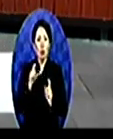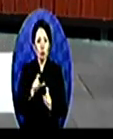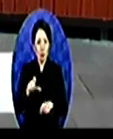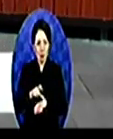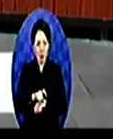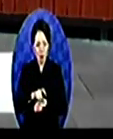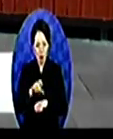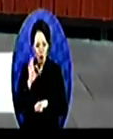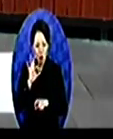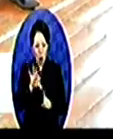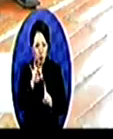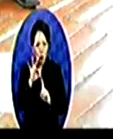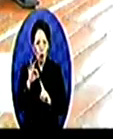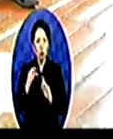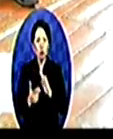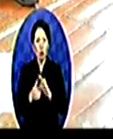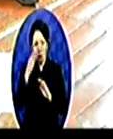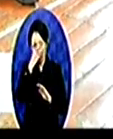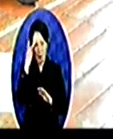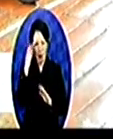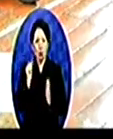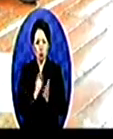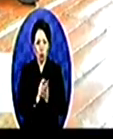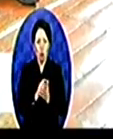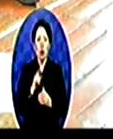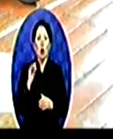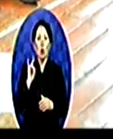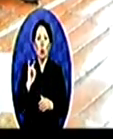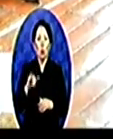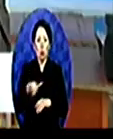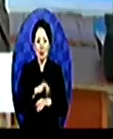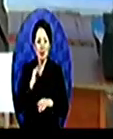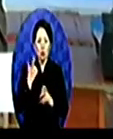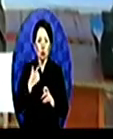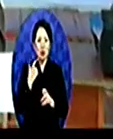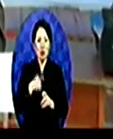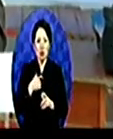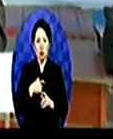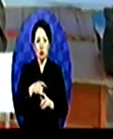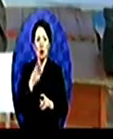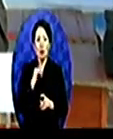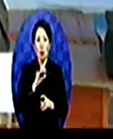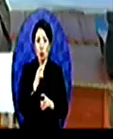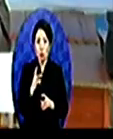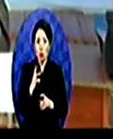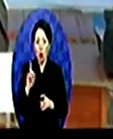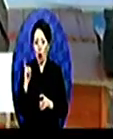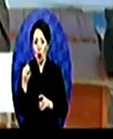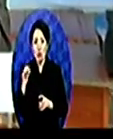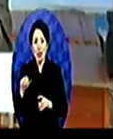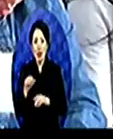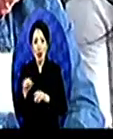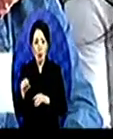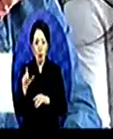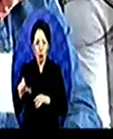мэдлэг чухал үүрэгтэй байдаг. Улсын хурлын гишүүн эрчим хүчний сайд Даваа Сүрэн Хөвсгөл аймгийн төгсөг ангийн сурагчдад мэрэгжлийн зөв сонгоход юун